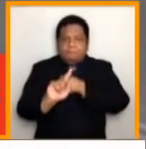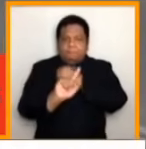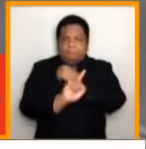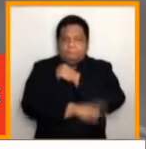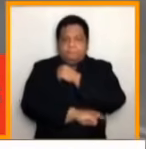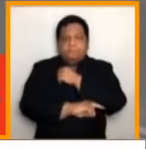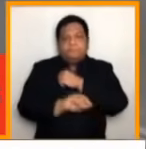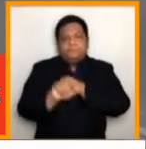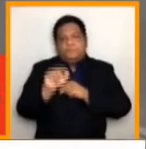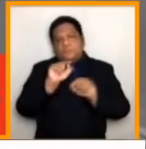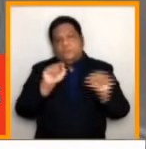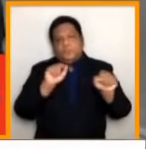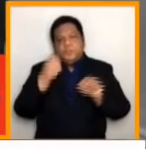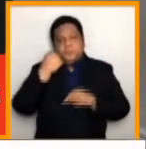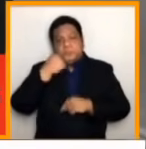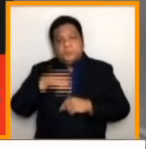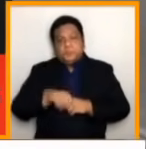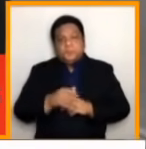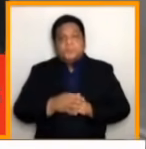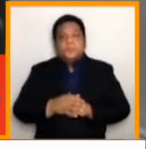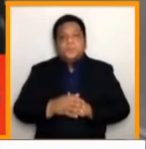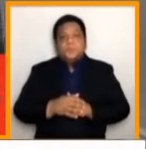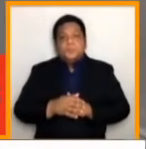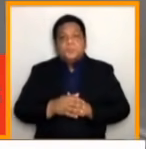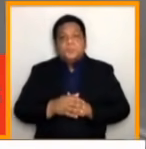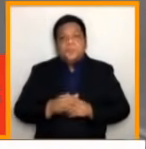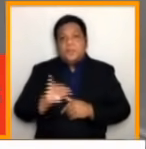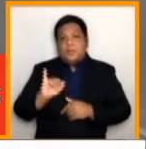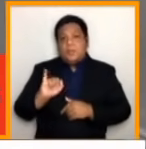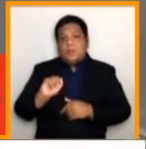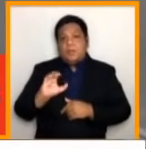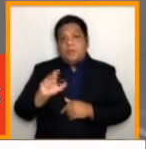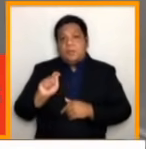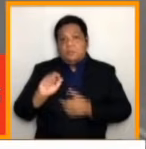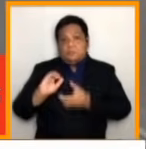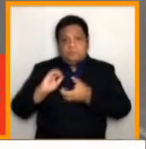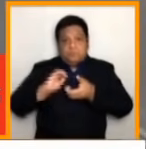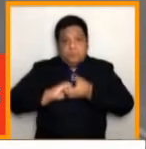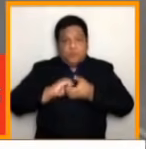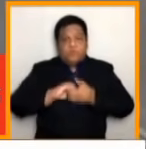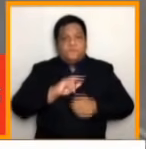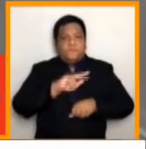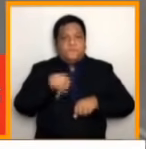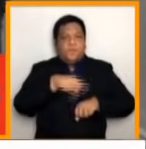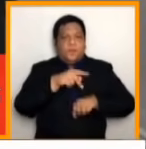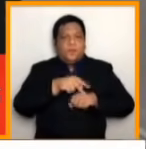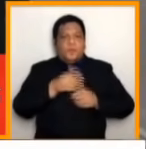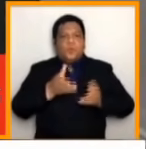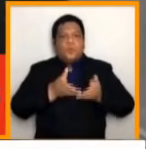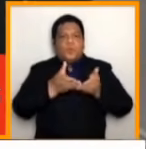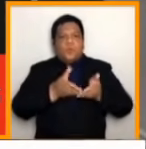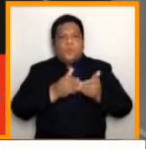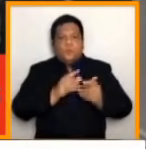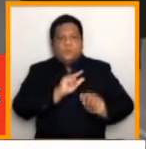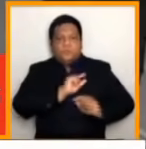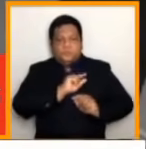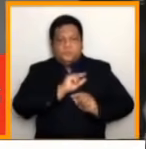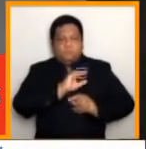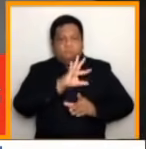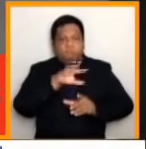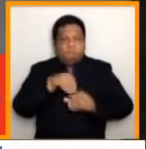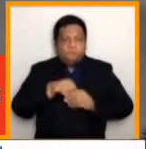lalabag dito. Partner ng IAC ngayon ay ang Philippine Coast Guard na kanilang bahagi ng Interagency Task Force